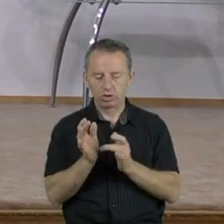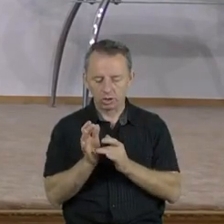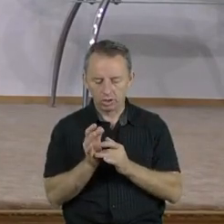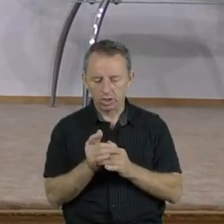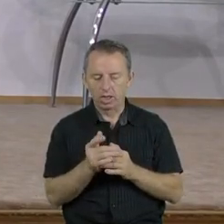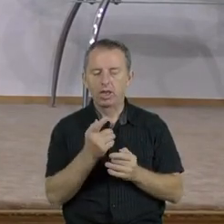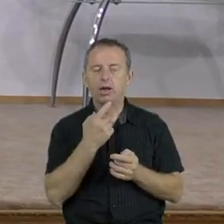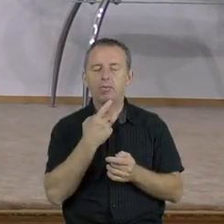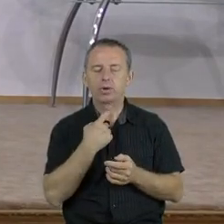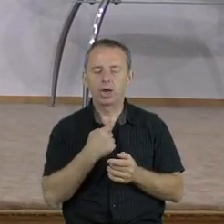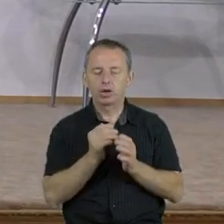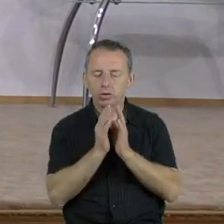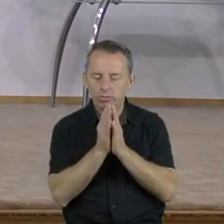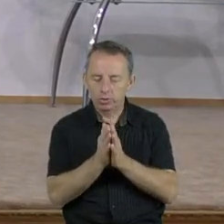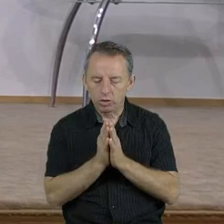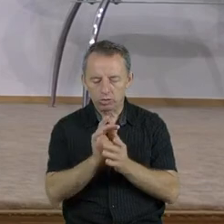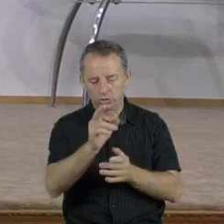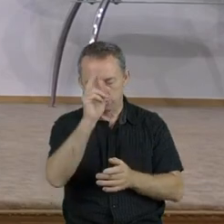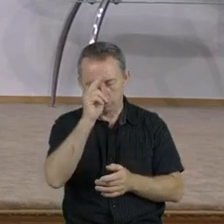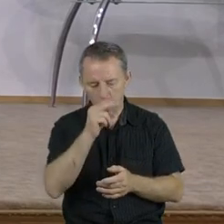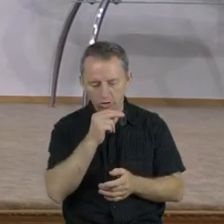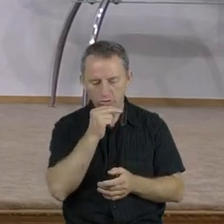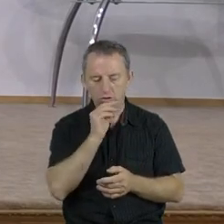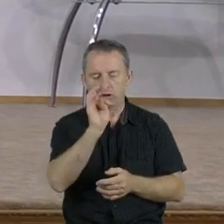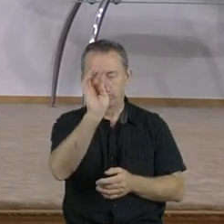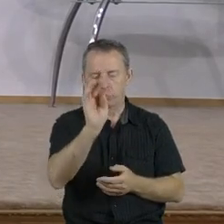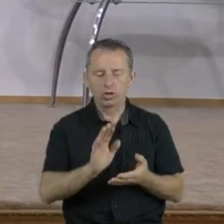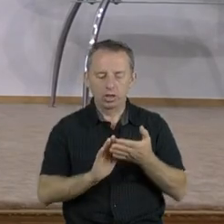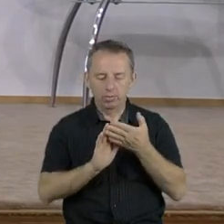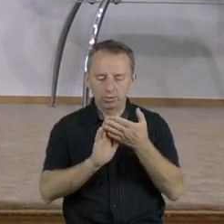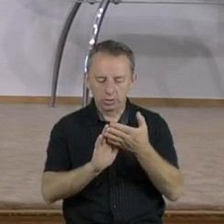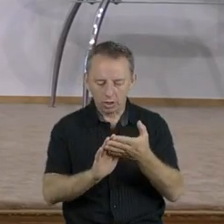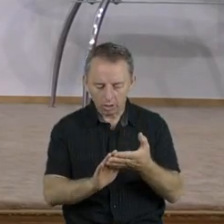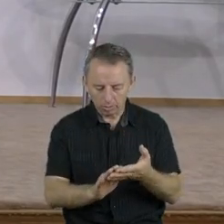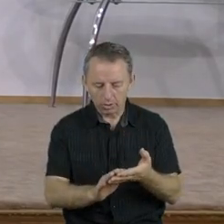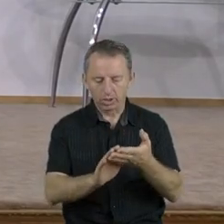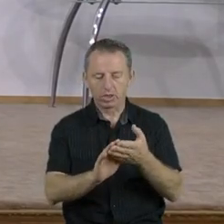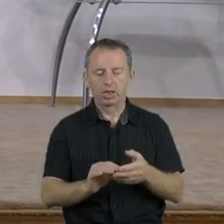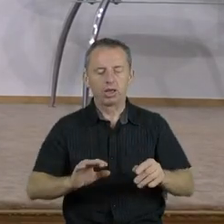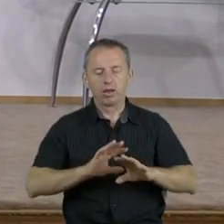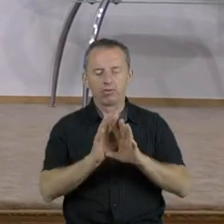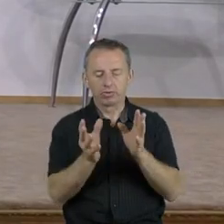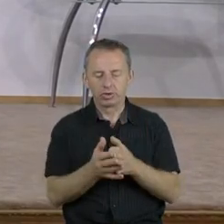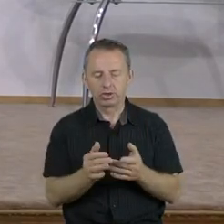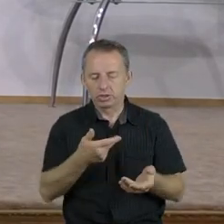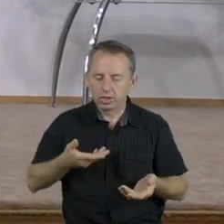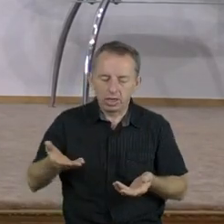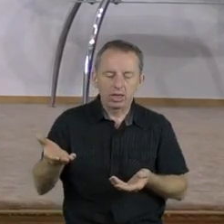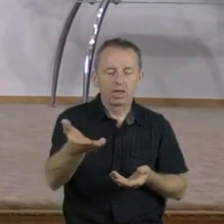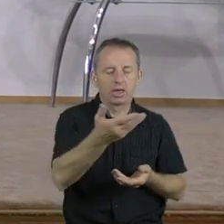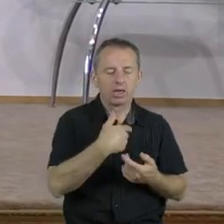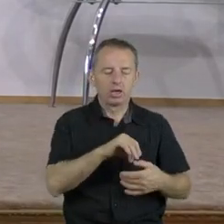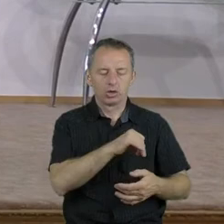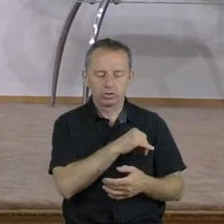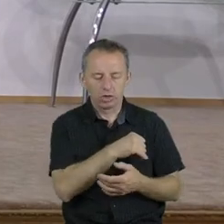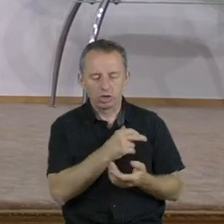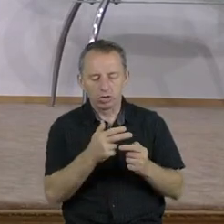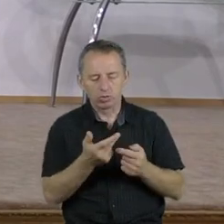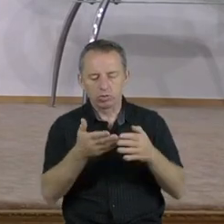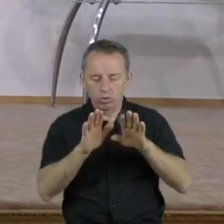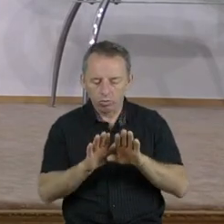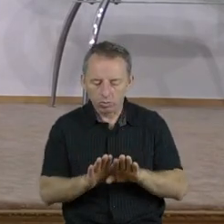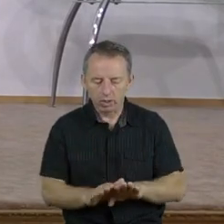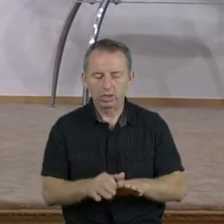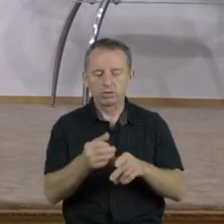Pragniemy prosić Ciebie, Ojcze, o Twoje przebaczenie za wszystkie nasze grzechy, które popełniliśmy w tym